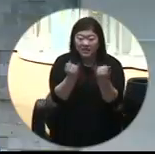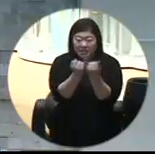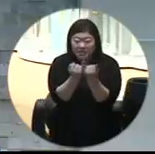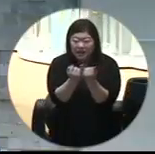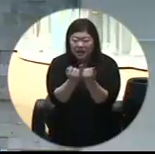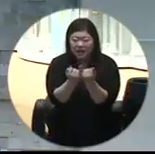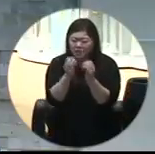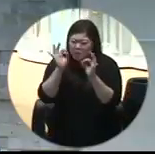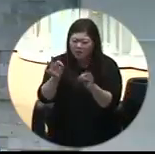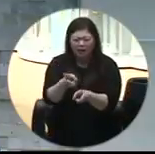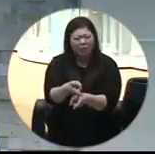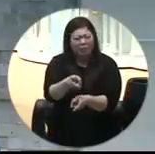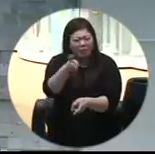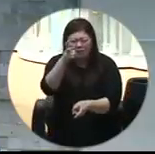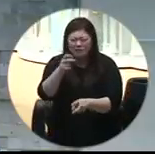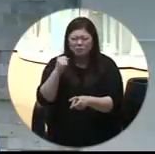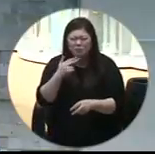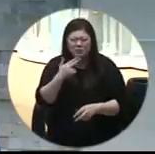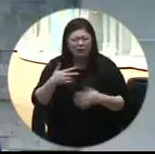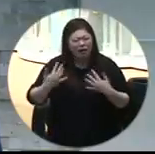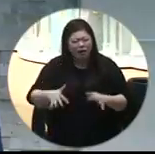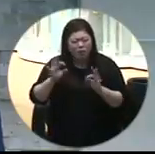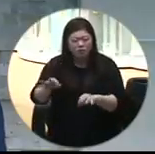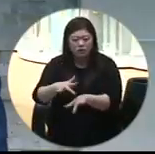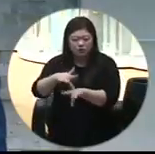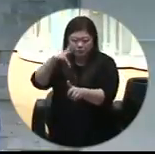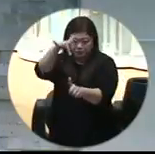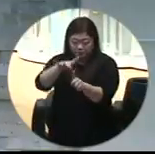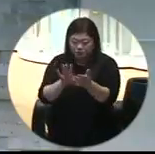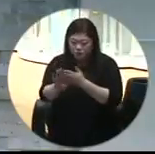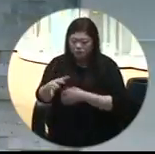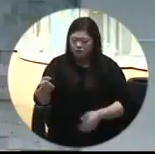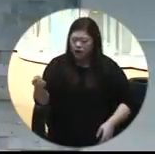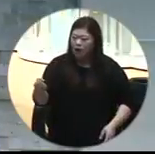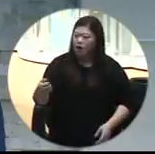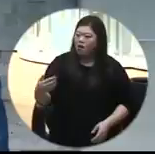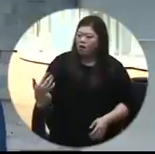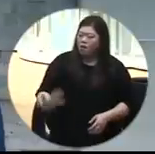여자 아니에요. 귀신이 들려오니까 얼마나 힘센지.